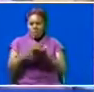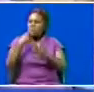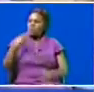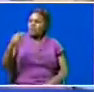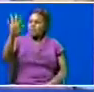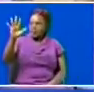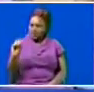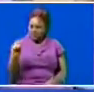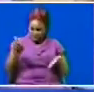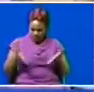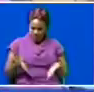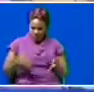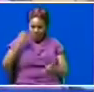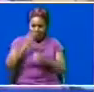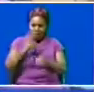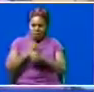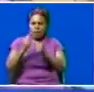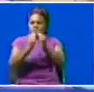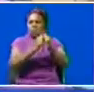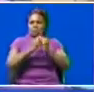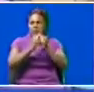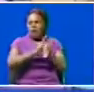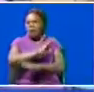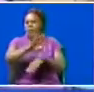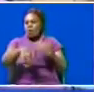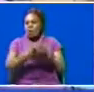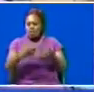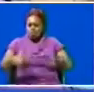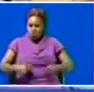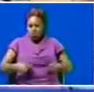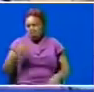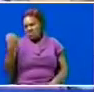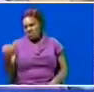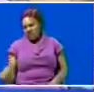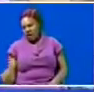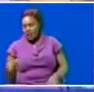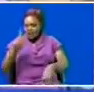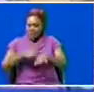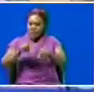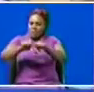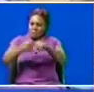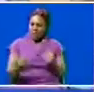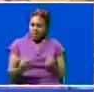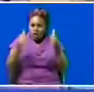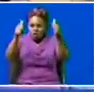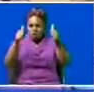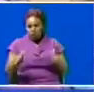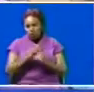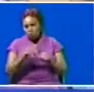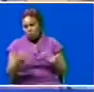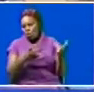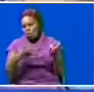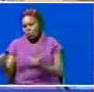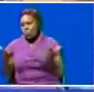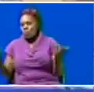150 hapa, wale tunafanya kazi nao. Na wote ni vijana wadogo. Sasa tukibomolewa tukijapatiwa notice, tutaenda